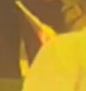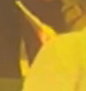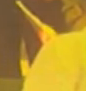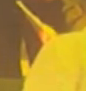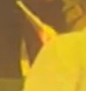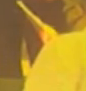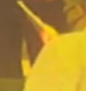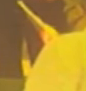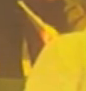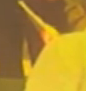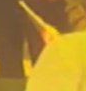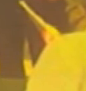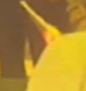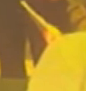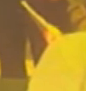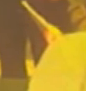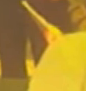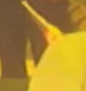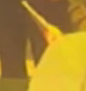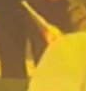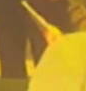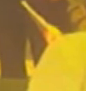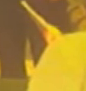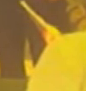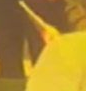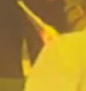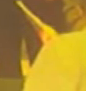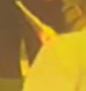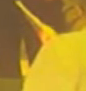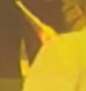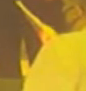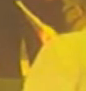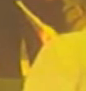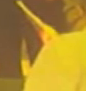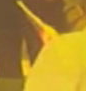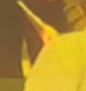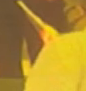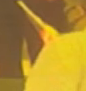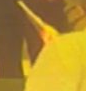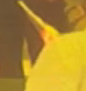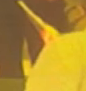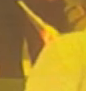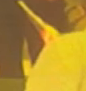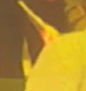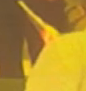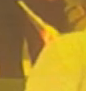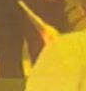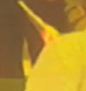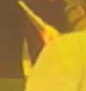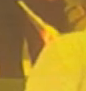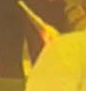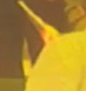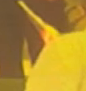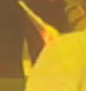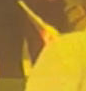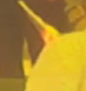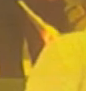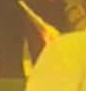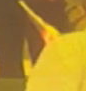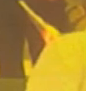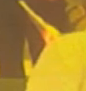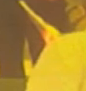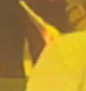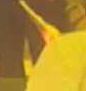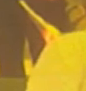kita menginjak ke Bulan Kebangsaan. Tumpuan utamanya adalah sambutan Hari Kebangsaan, sambutan Hari Malaysia dan kempen Kibar Jalur Gemilang